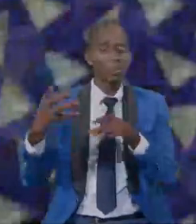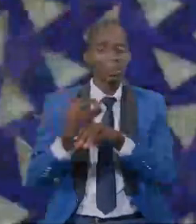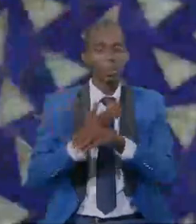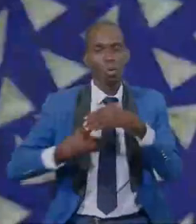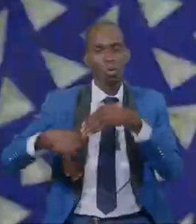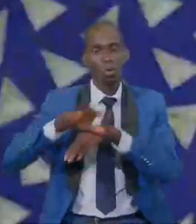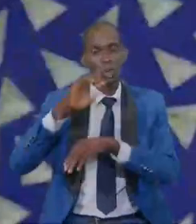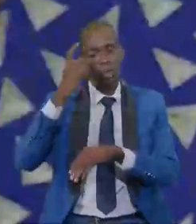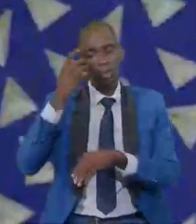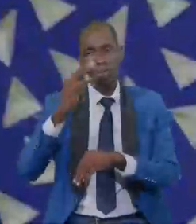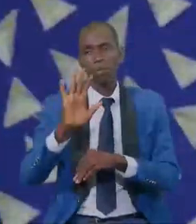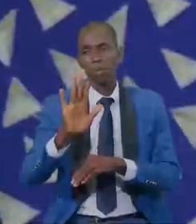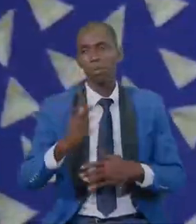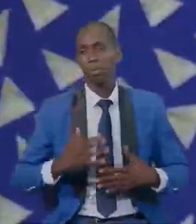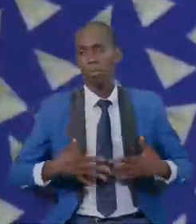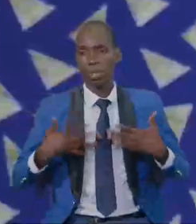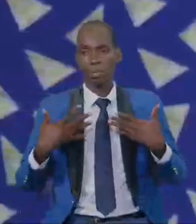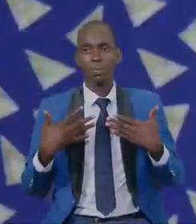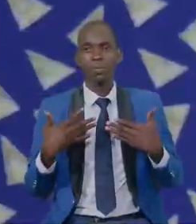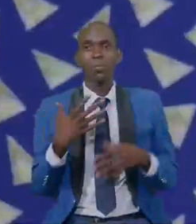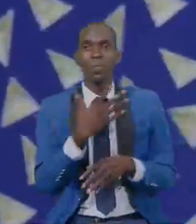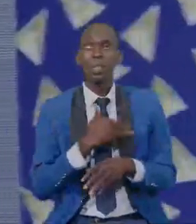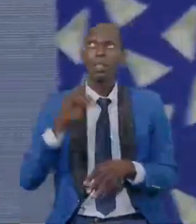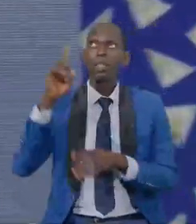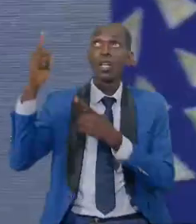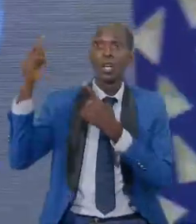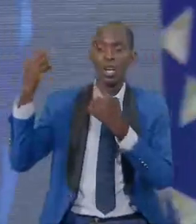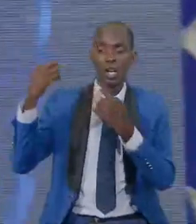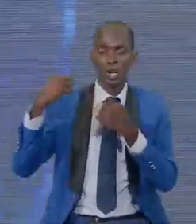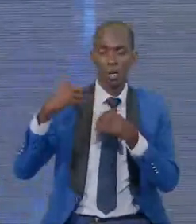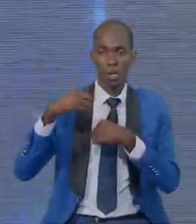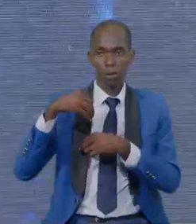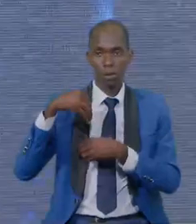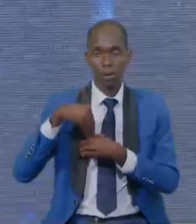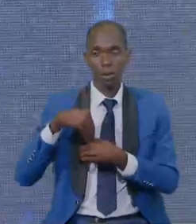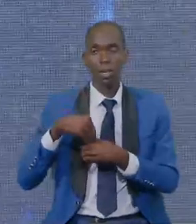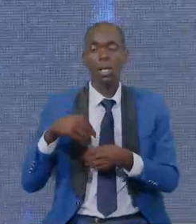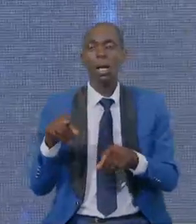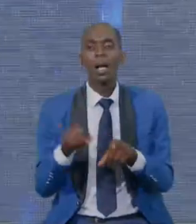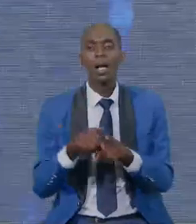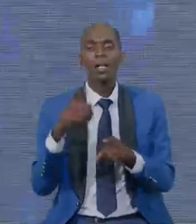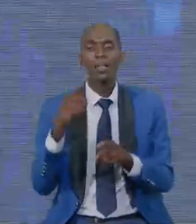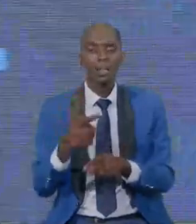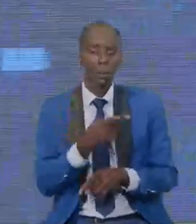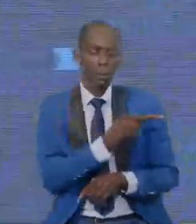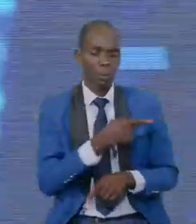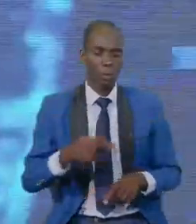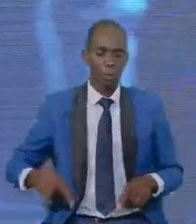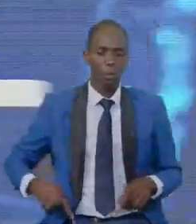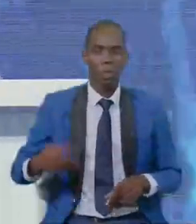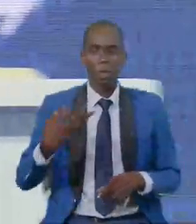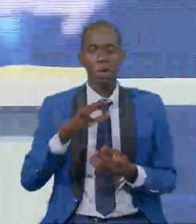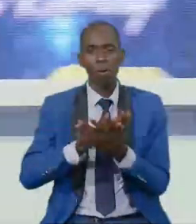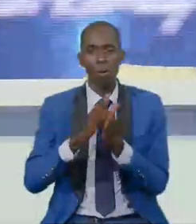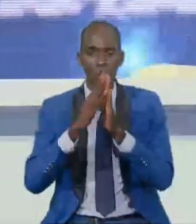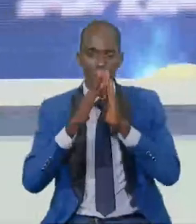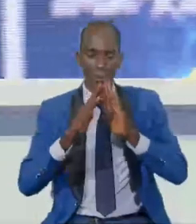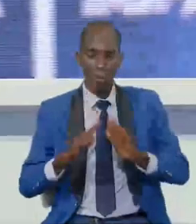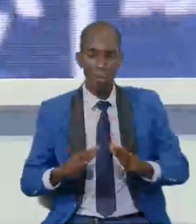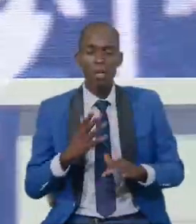C'est lui qui a prophétisé d'avoir le contrôle de ta vie. Il est venu. Il est venu en tant que prince de la paix.